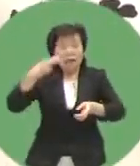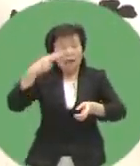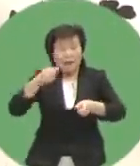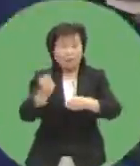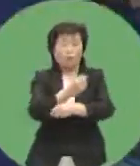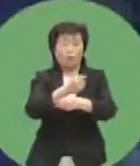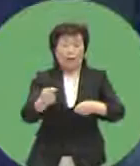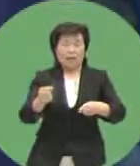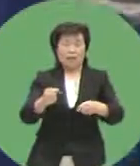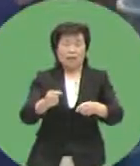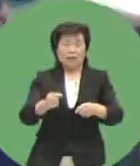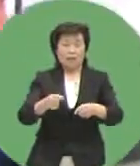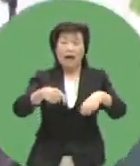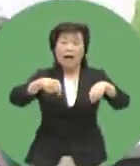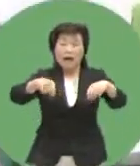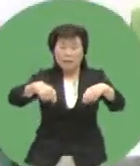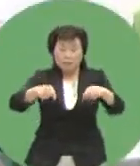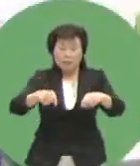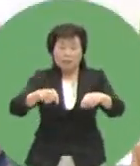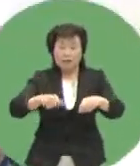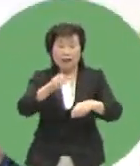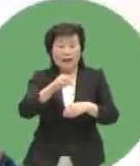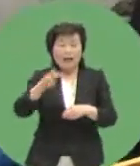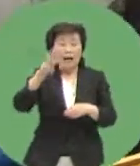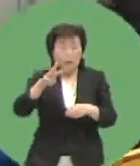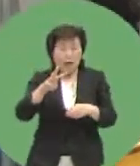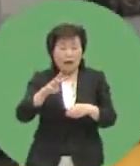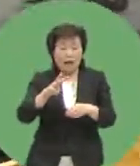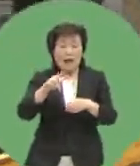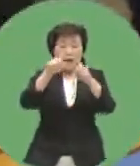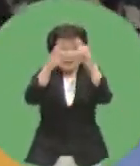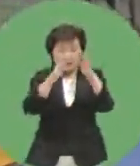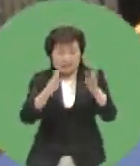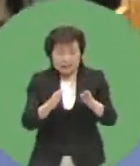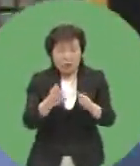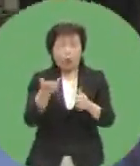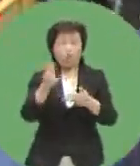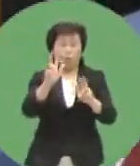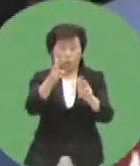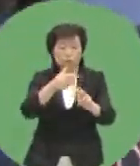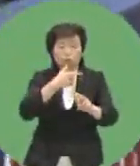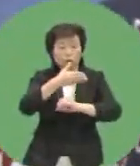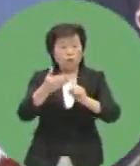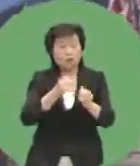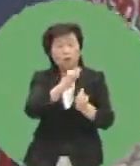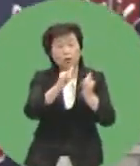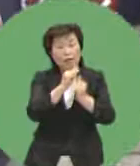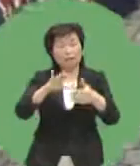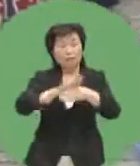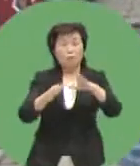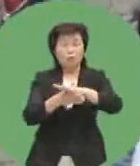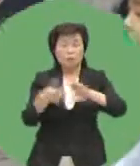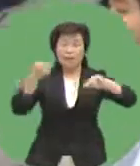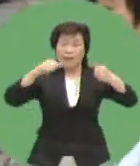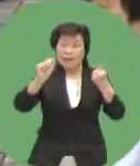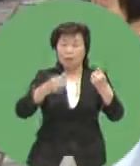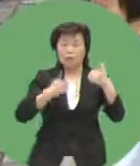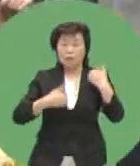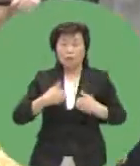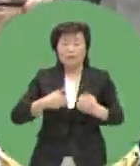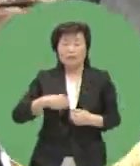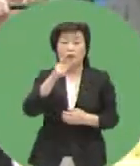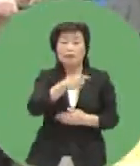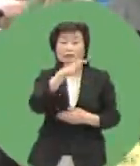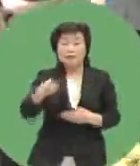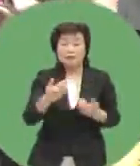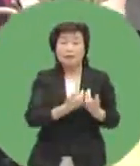芸、藍染めや阿波人形浄瑠璃など、徳島の伝統文化や芸能を楽しむ人でにぎわいました